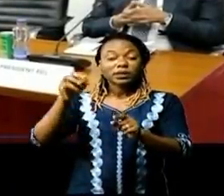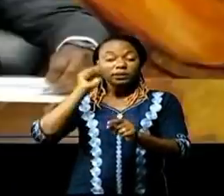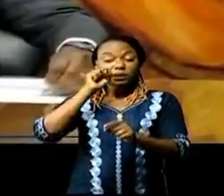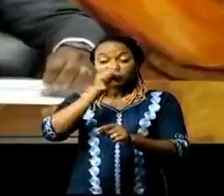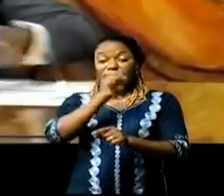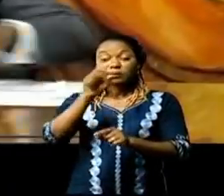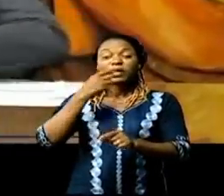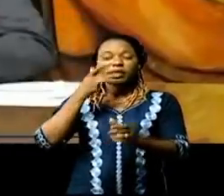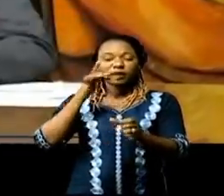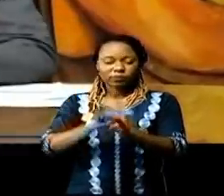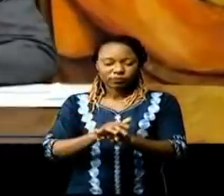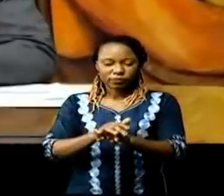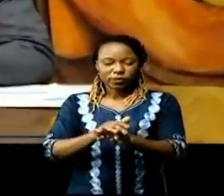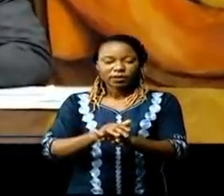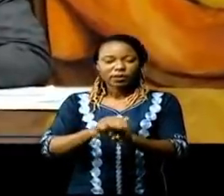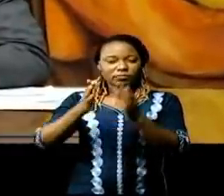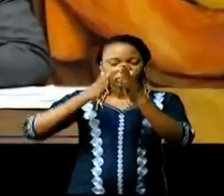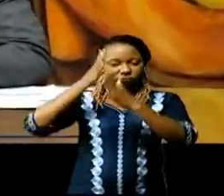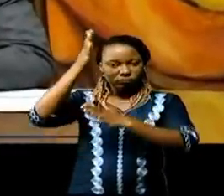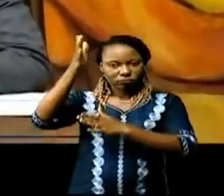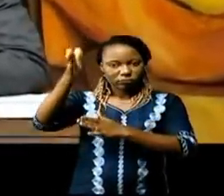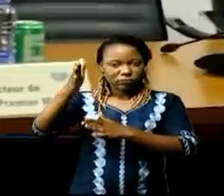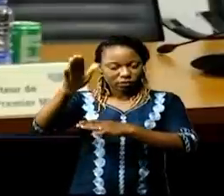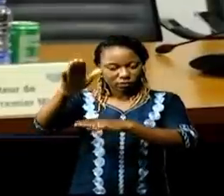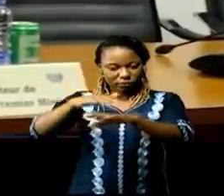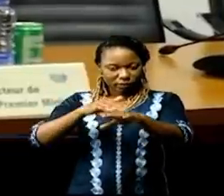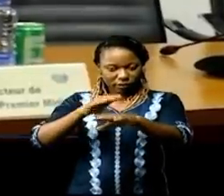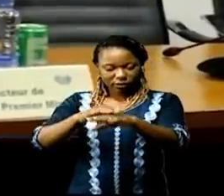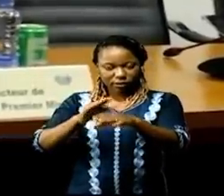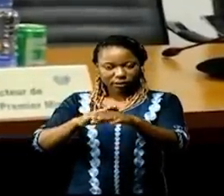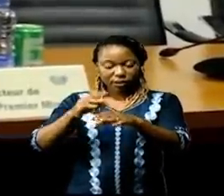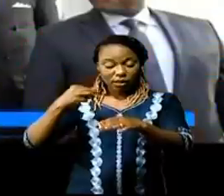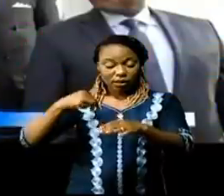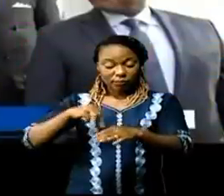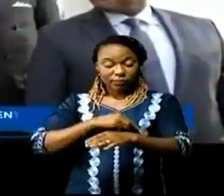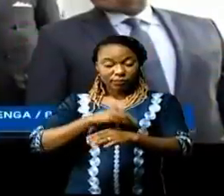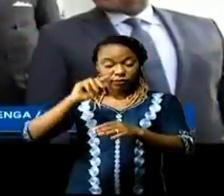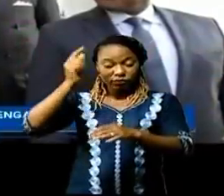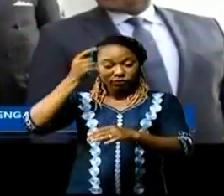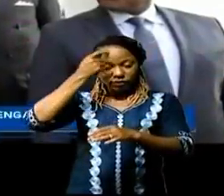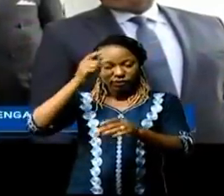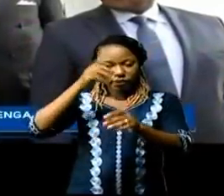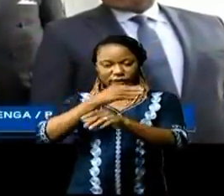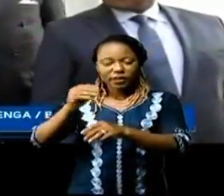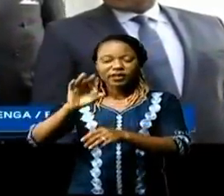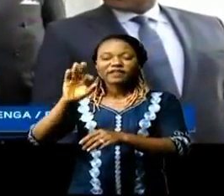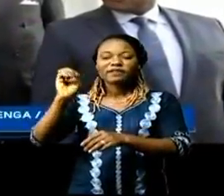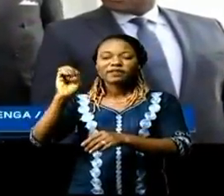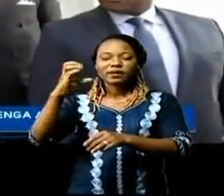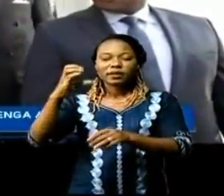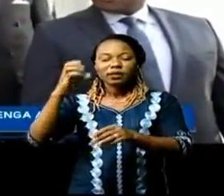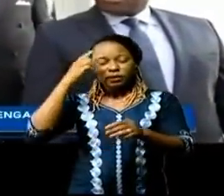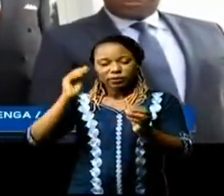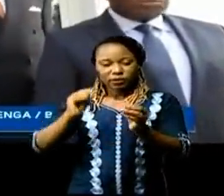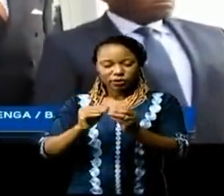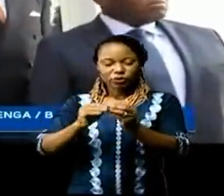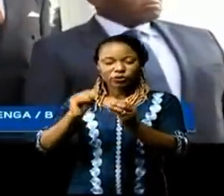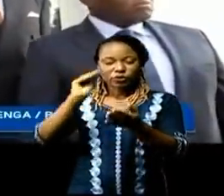a promis de réunir dans un futur proche quelques membres du gouvernement et la FEC a conclu Kimona Bonongé,